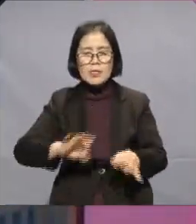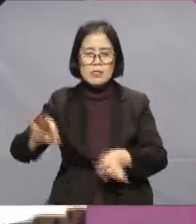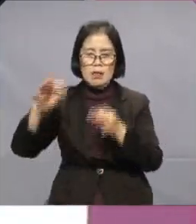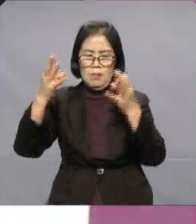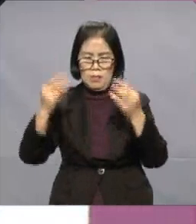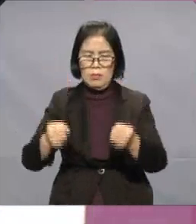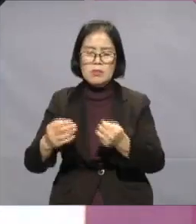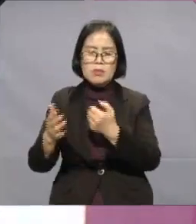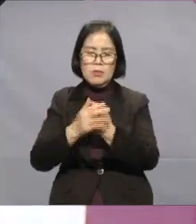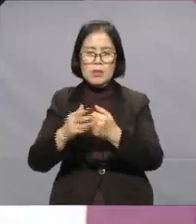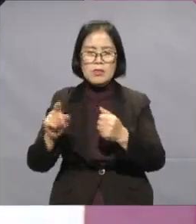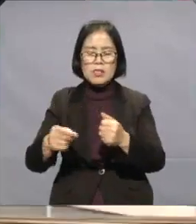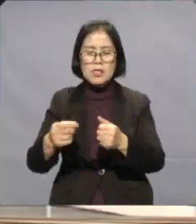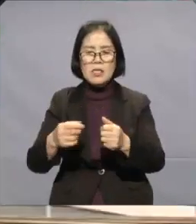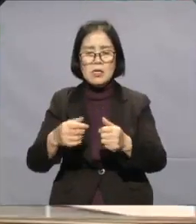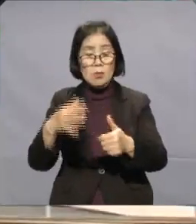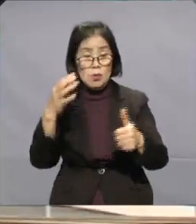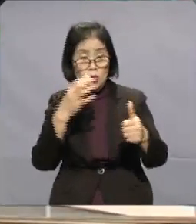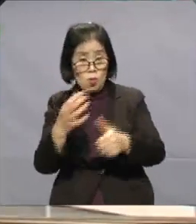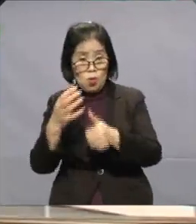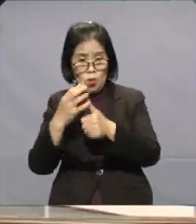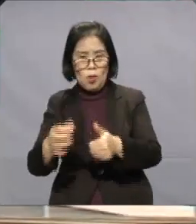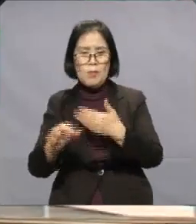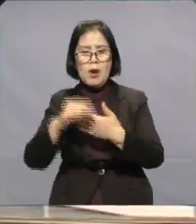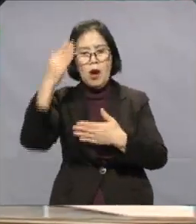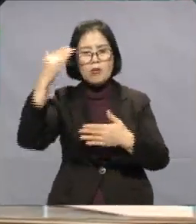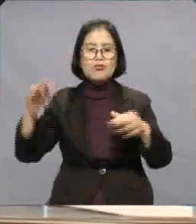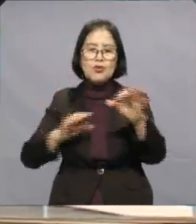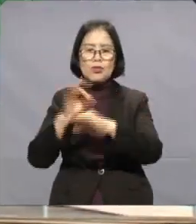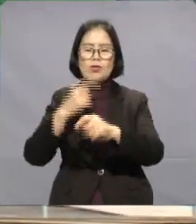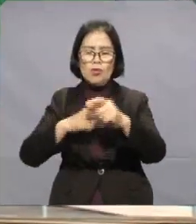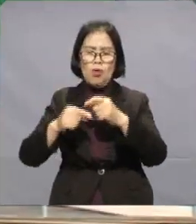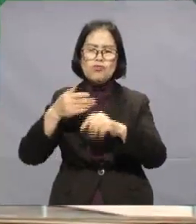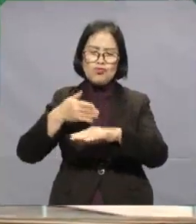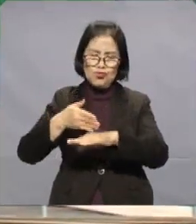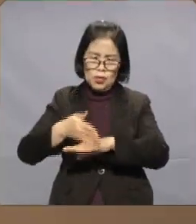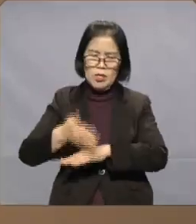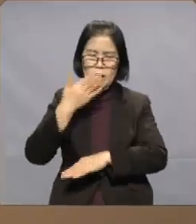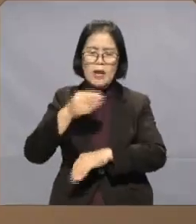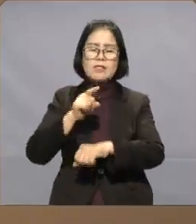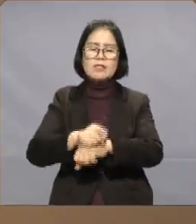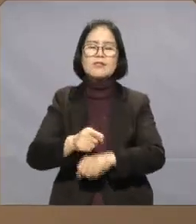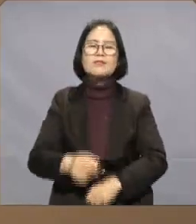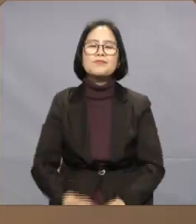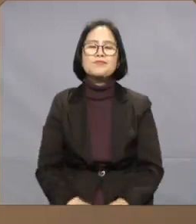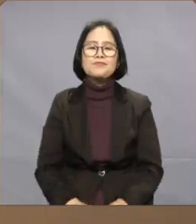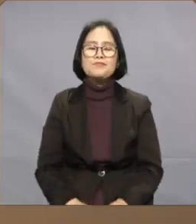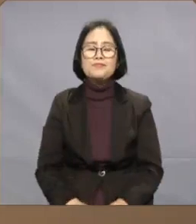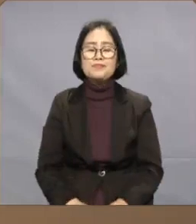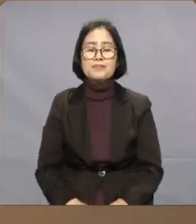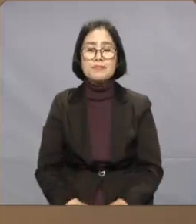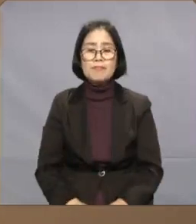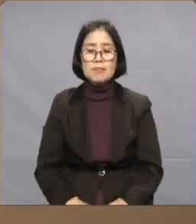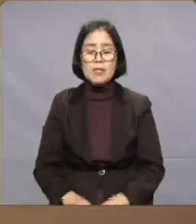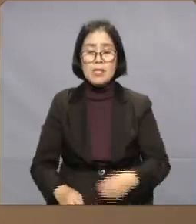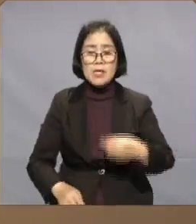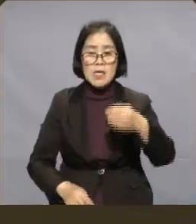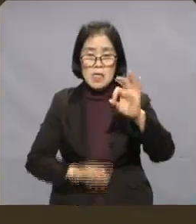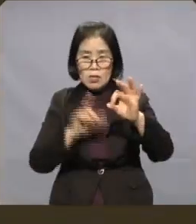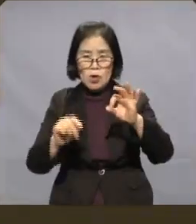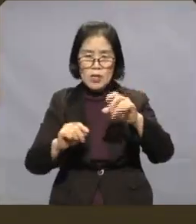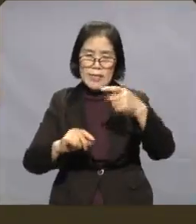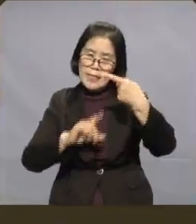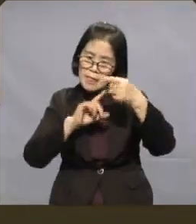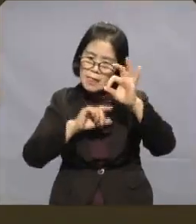많이 했기 때문에 이것이 점차 반영되면 한국 경기가 더욱 둔화될 가능성. KDI는 이달 전기료